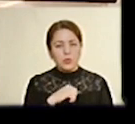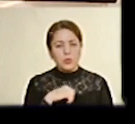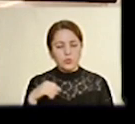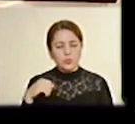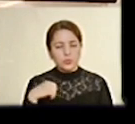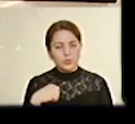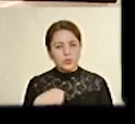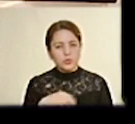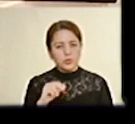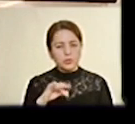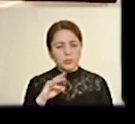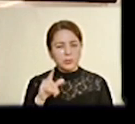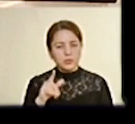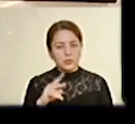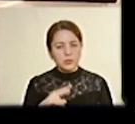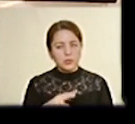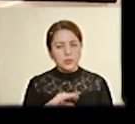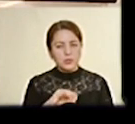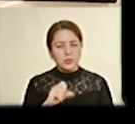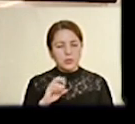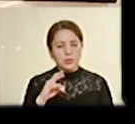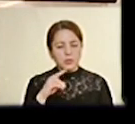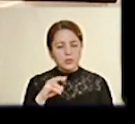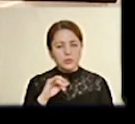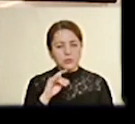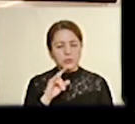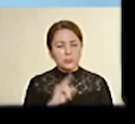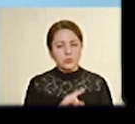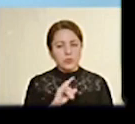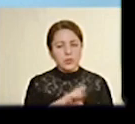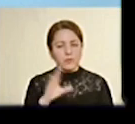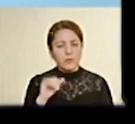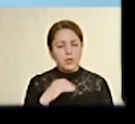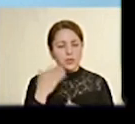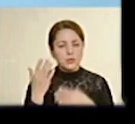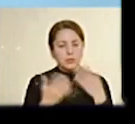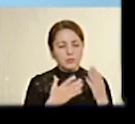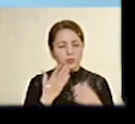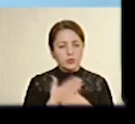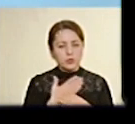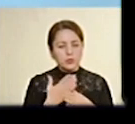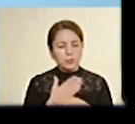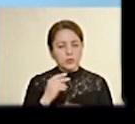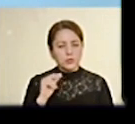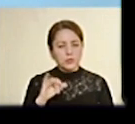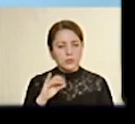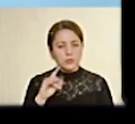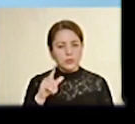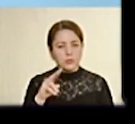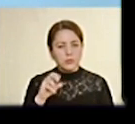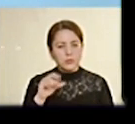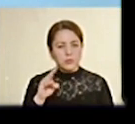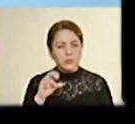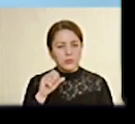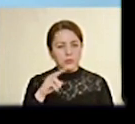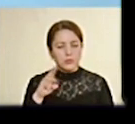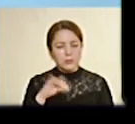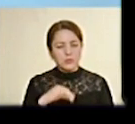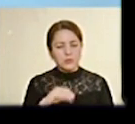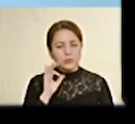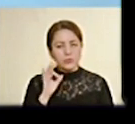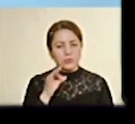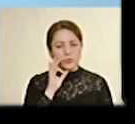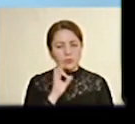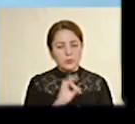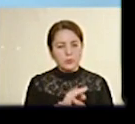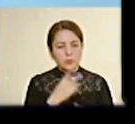O'z-o'zidan changlanadi, sun'iy changlanadi va shamol yordamida changlanadi. Demak, to'g'ri